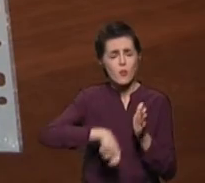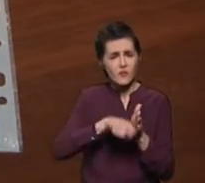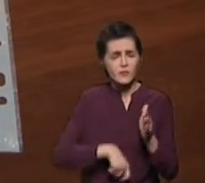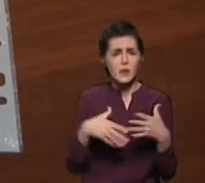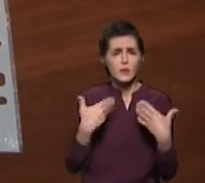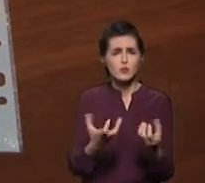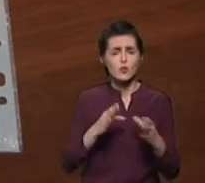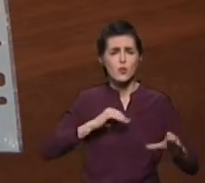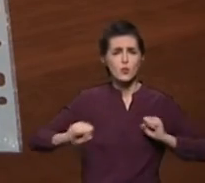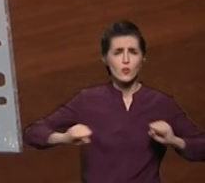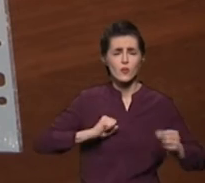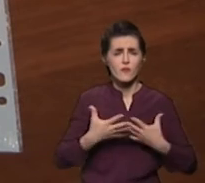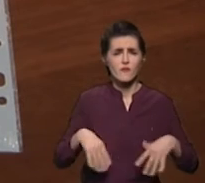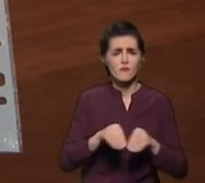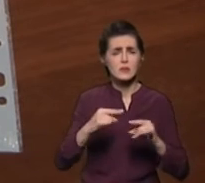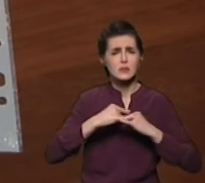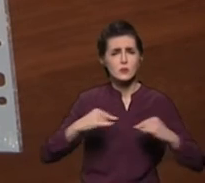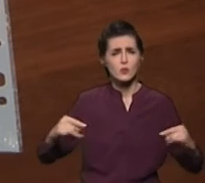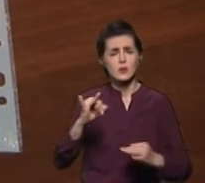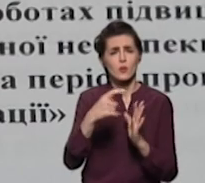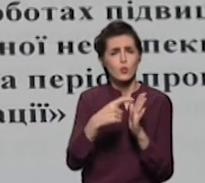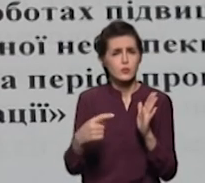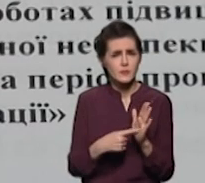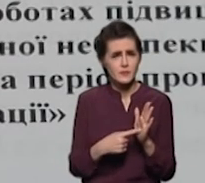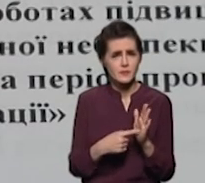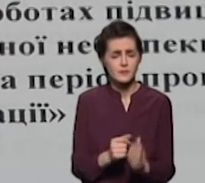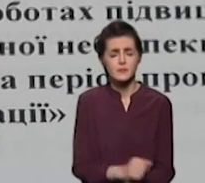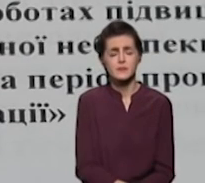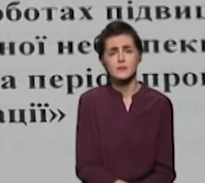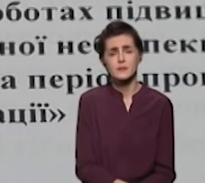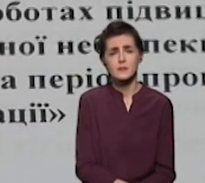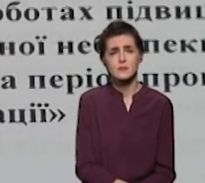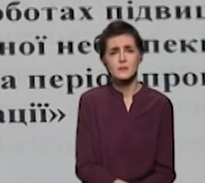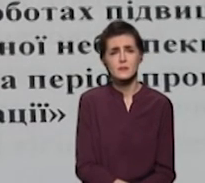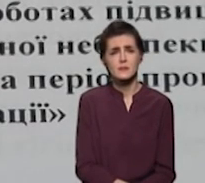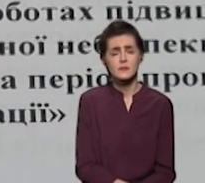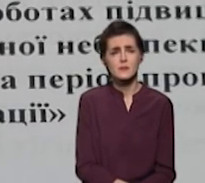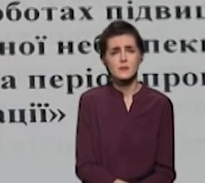планують організувати спільні круглі столи та консультації. Катерина Іванова, телеканал «Донбас».